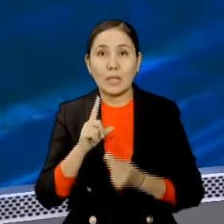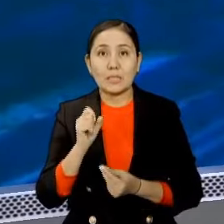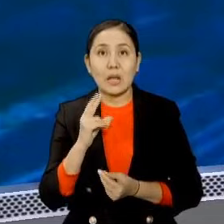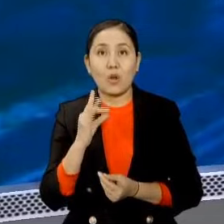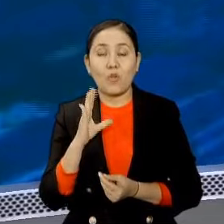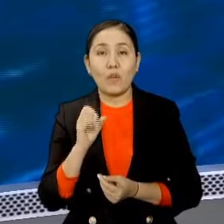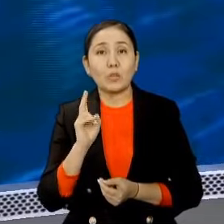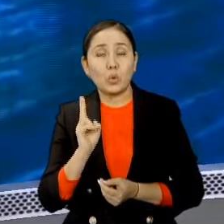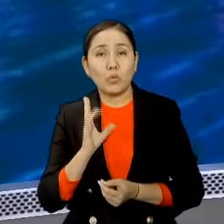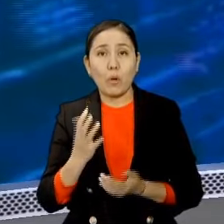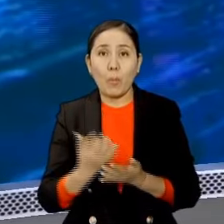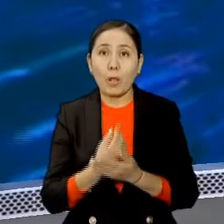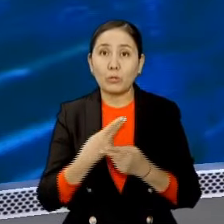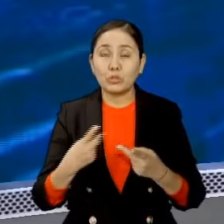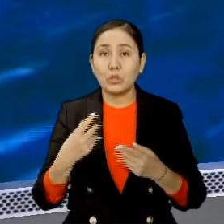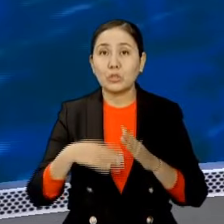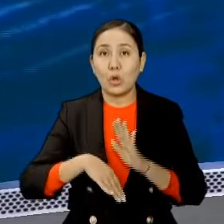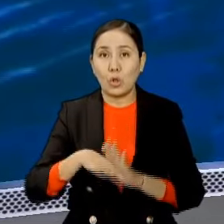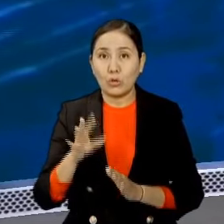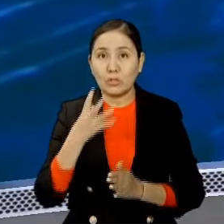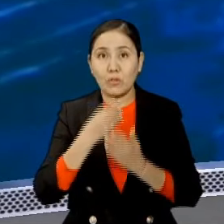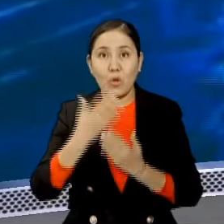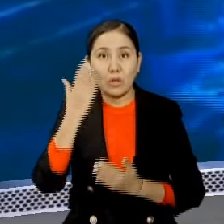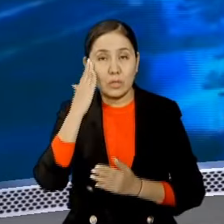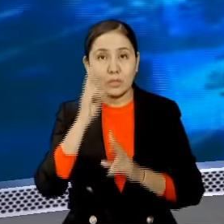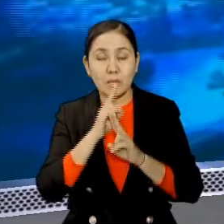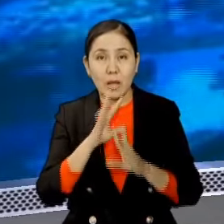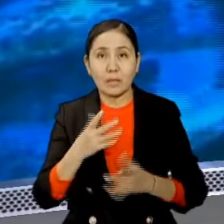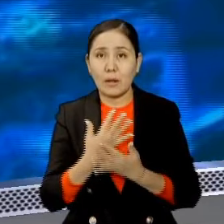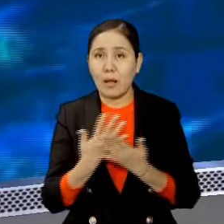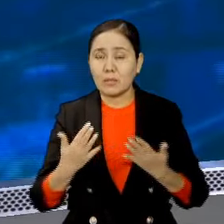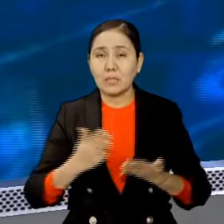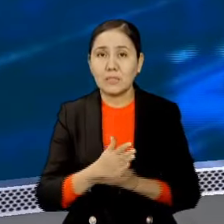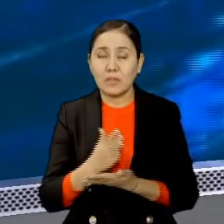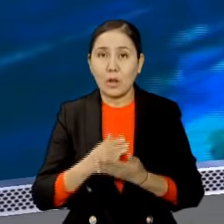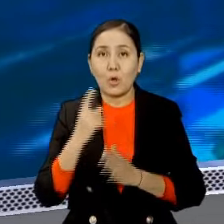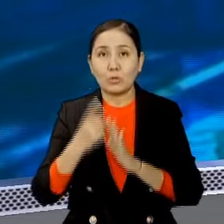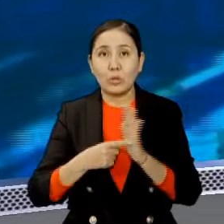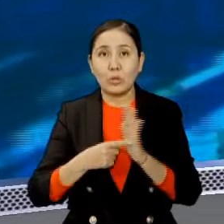Куват». У кого получилось лучше блеснуть своими познаниями в различных сферах, узнавала Гульмира Валиева.